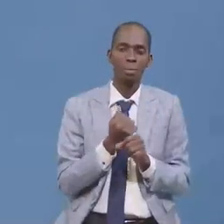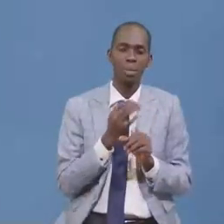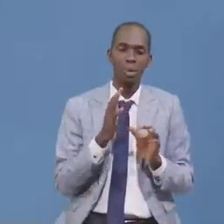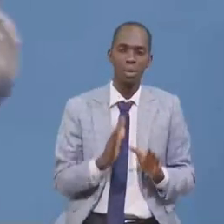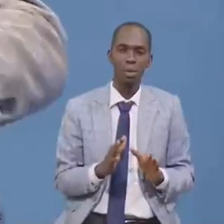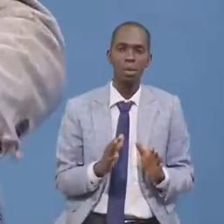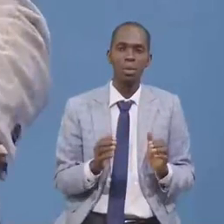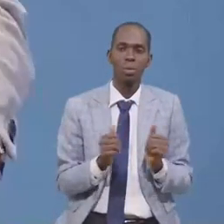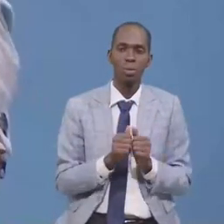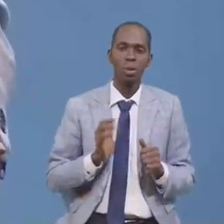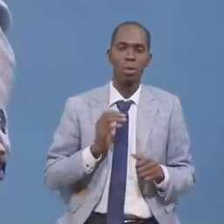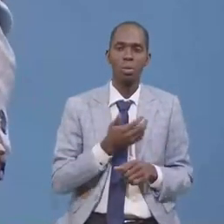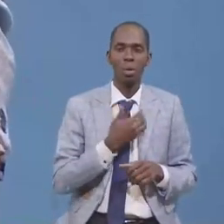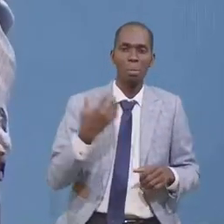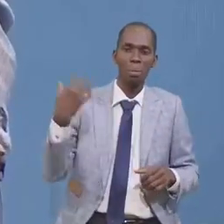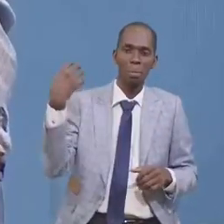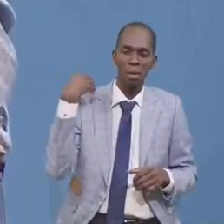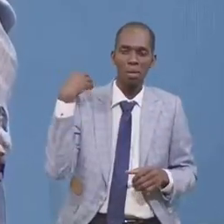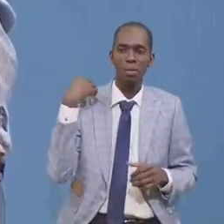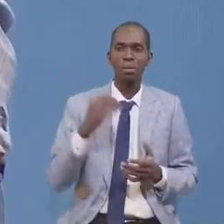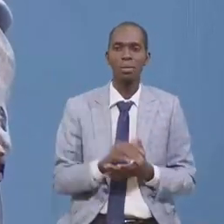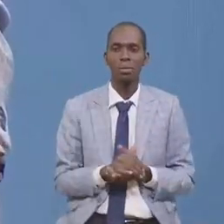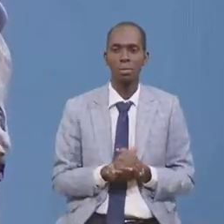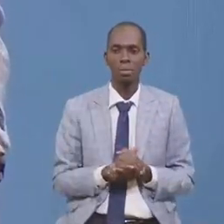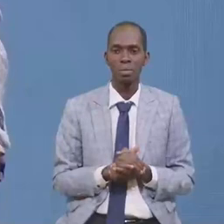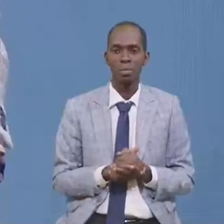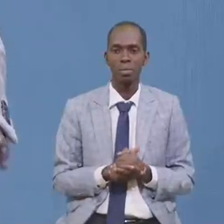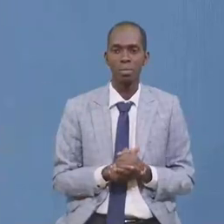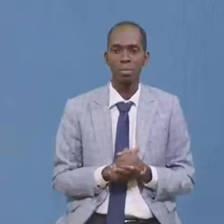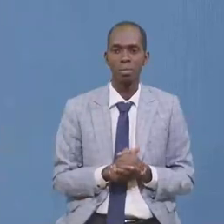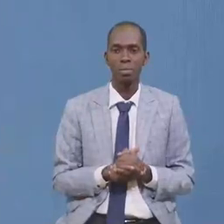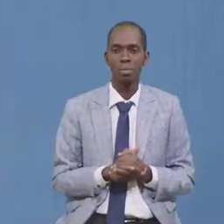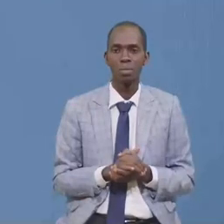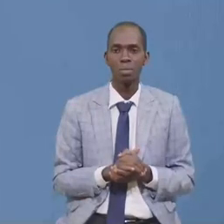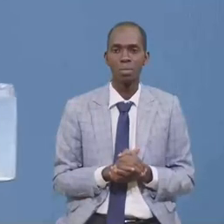nous voyons les expériences spirituelles de ses membres.